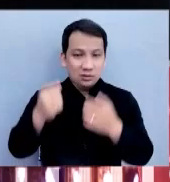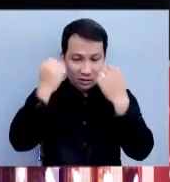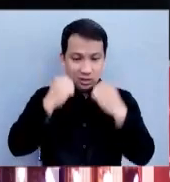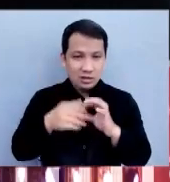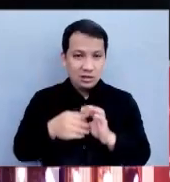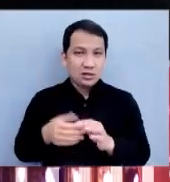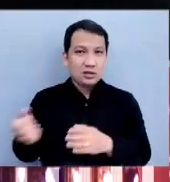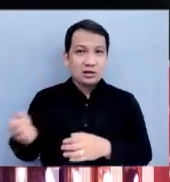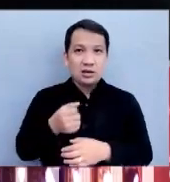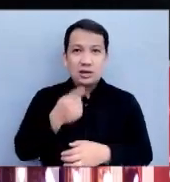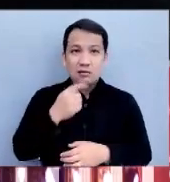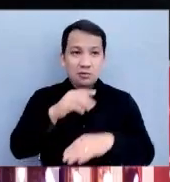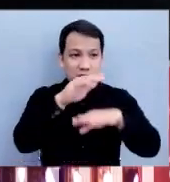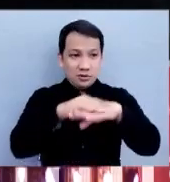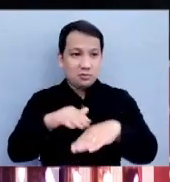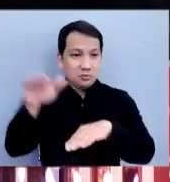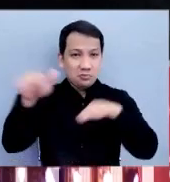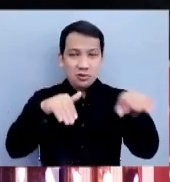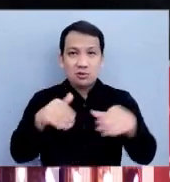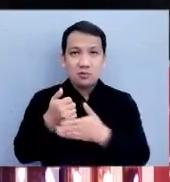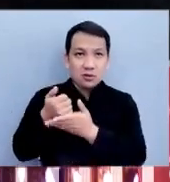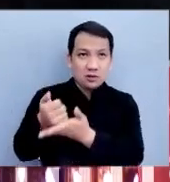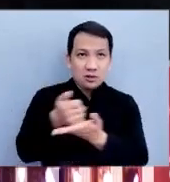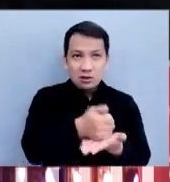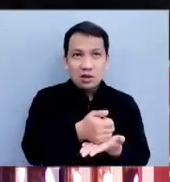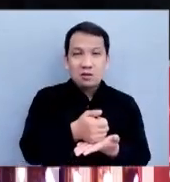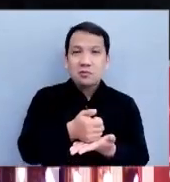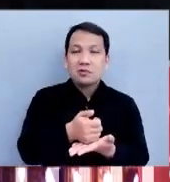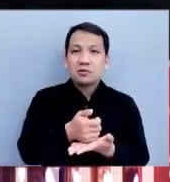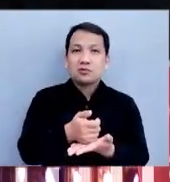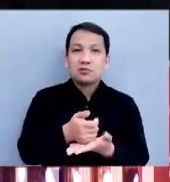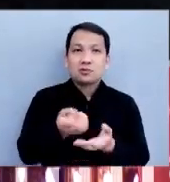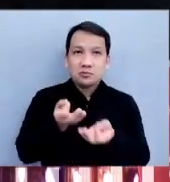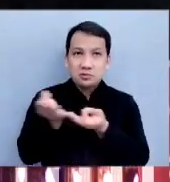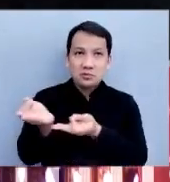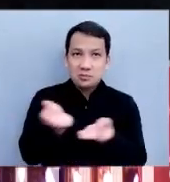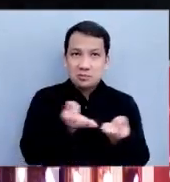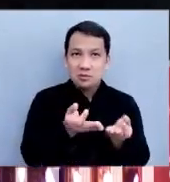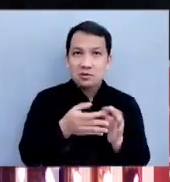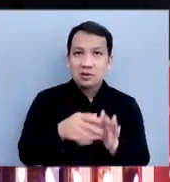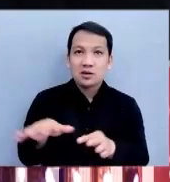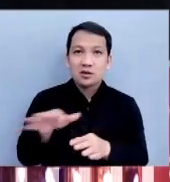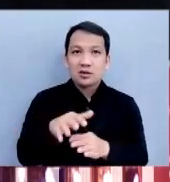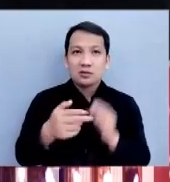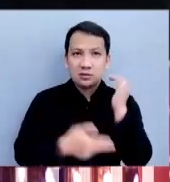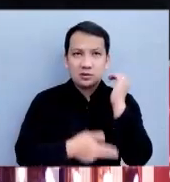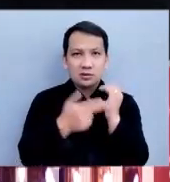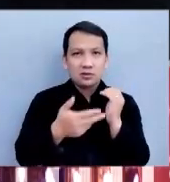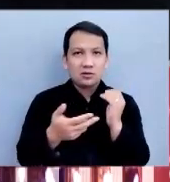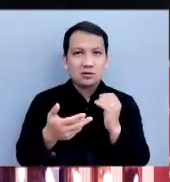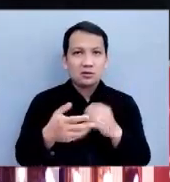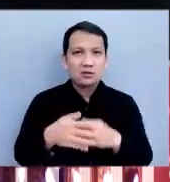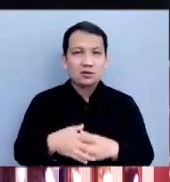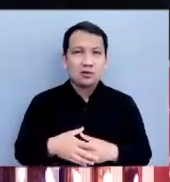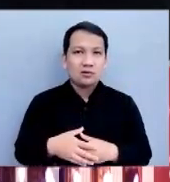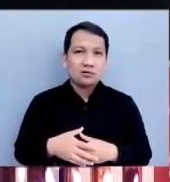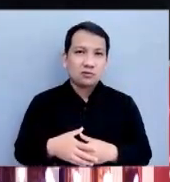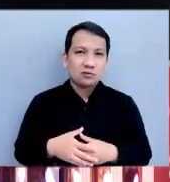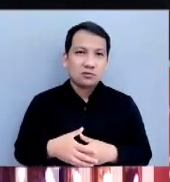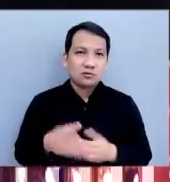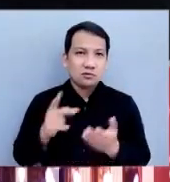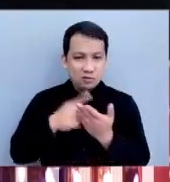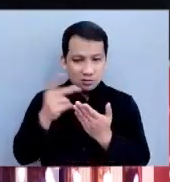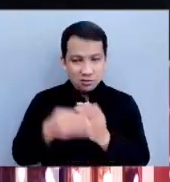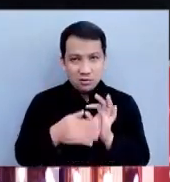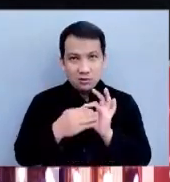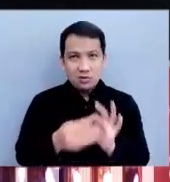ko kagad, itirao ko lang yung mga kinulong ng kudeta. Pinakain natin sa isang hotel na maganda. Nagprograma kami doon,